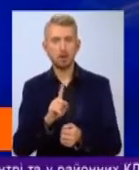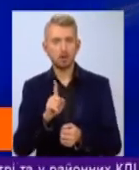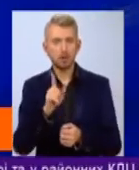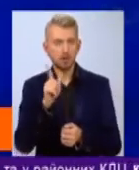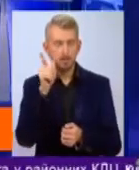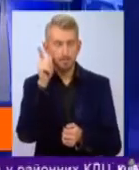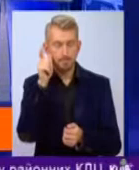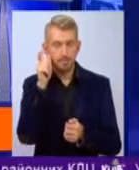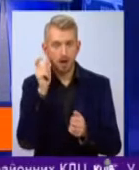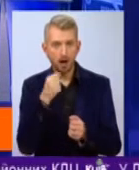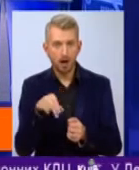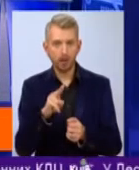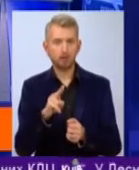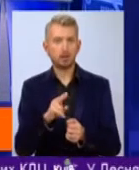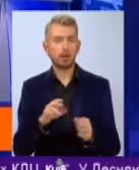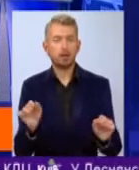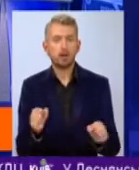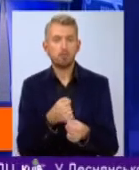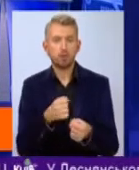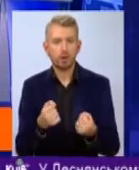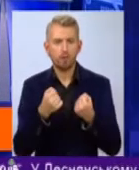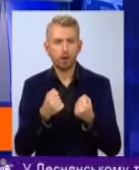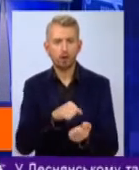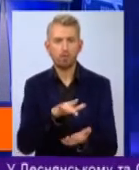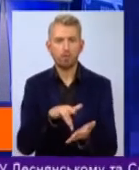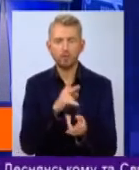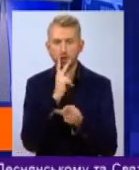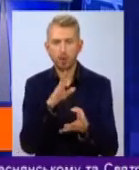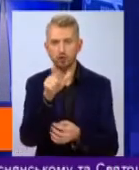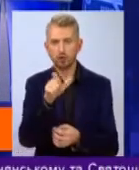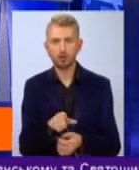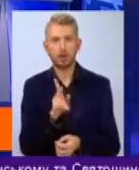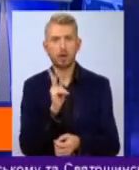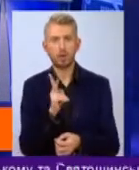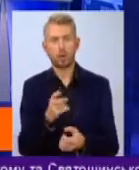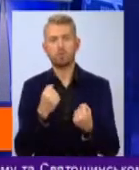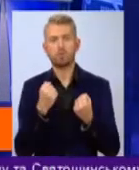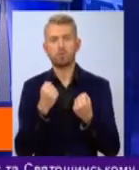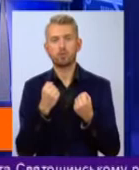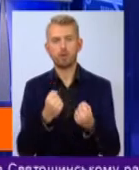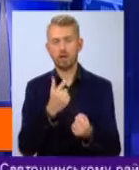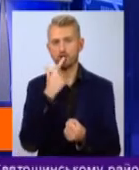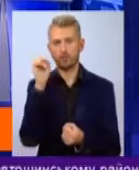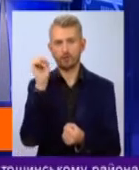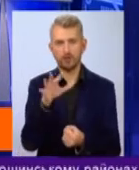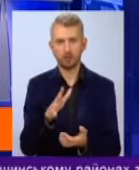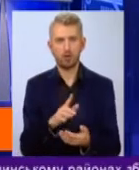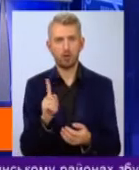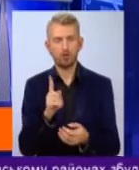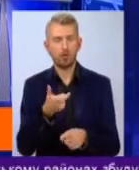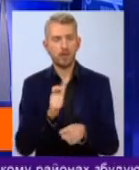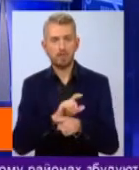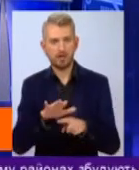і неможливо вже проїхатися по місту і не побачити людину, яка проїжджає на червоне світло, яка б не